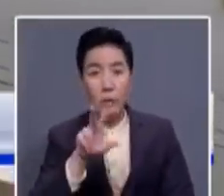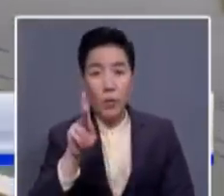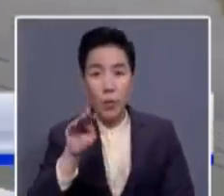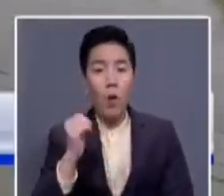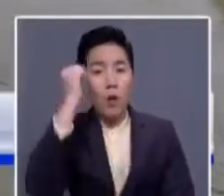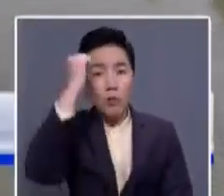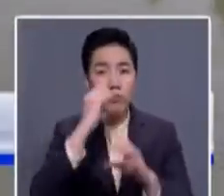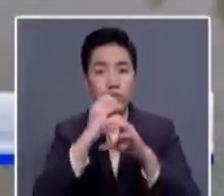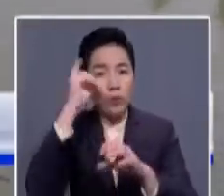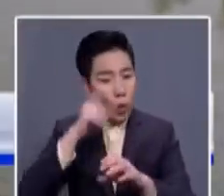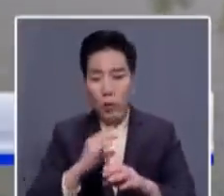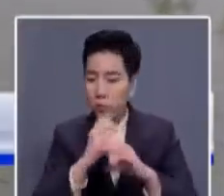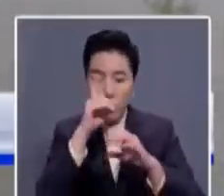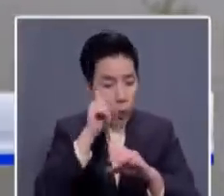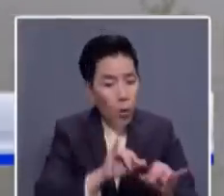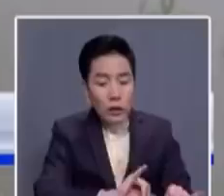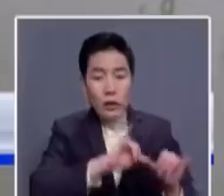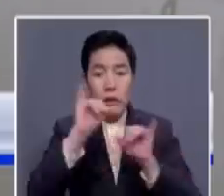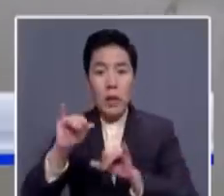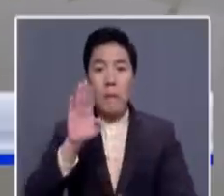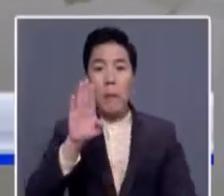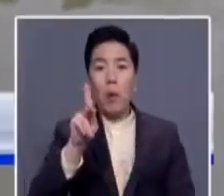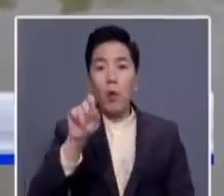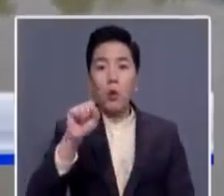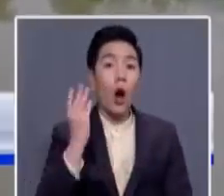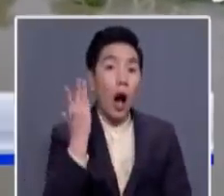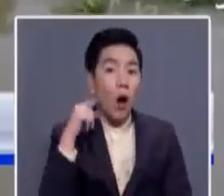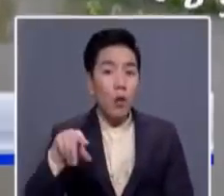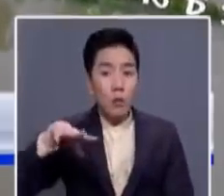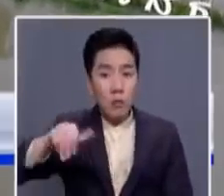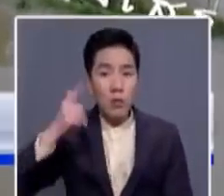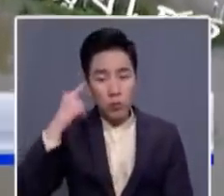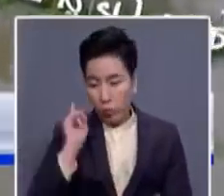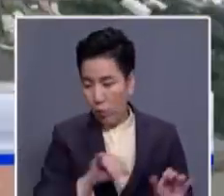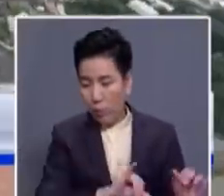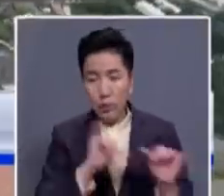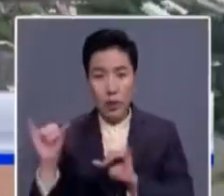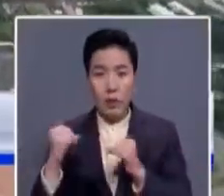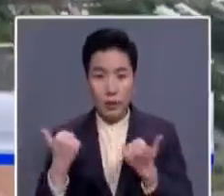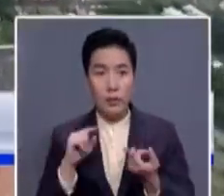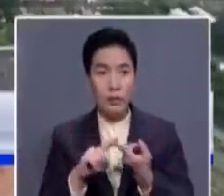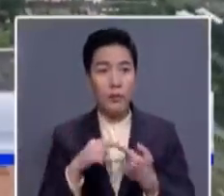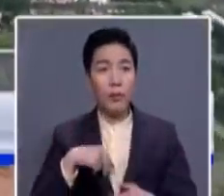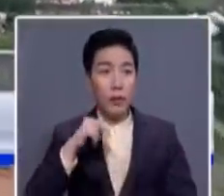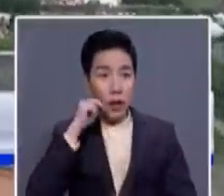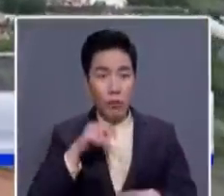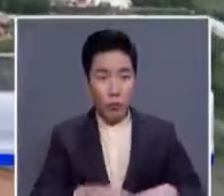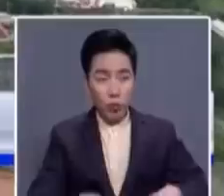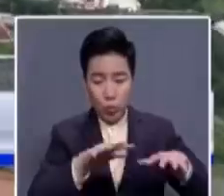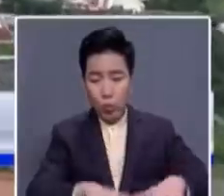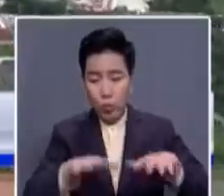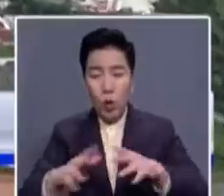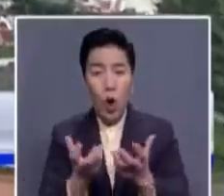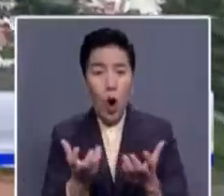ผู้โดยสารจนต้องย้ายไปใช้บริการที่บขส.เก่าซึ่งอยู่ในเขตตัวเมืองค่ะน้ำลำทวนค่ะยังล้นท่วมบริเวณ